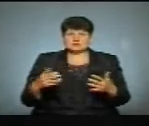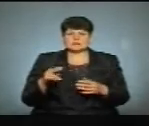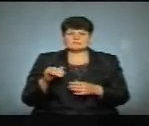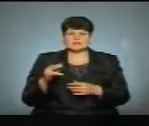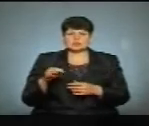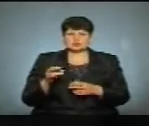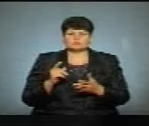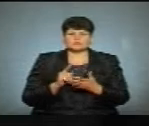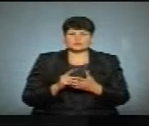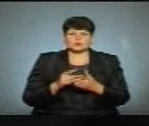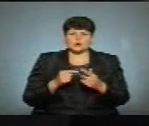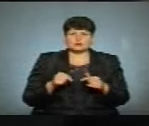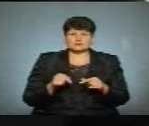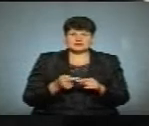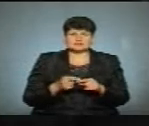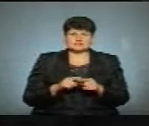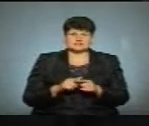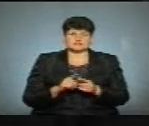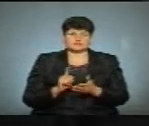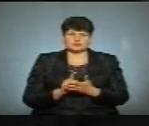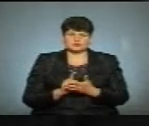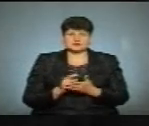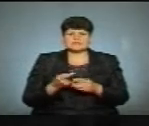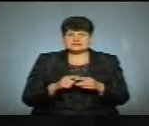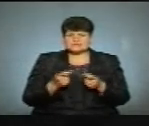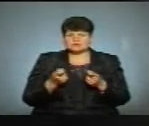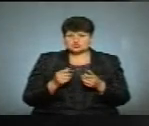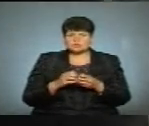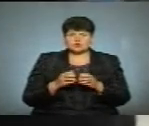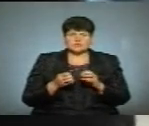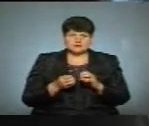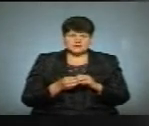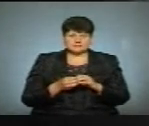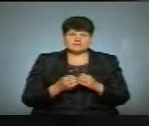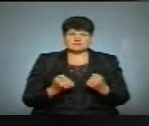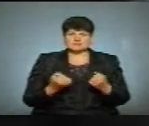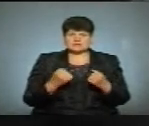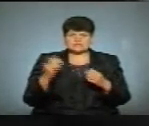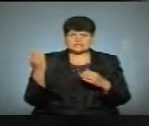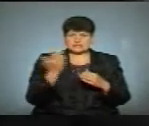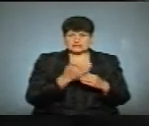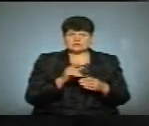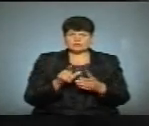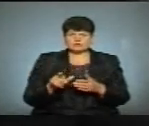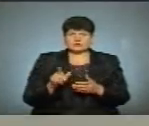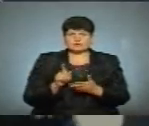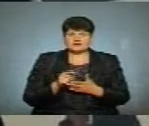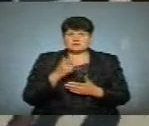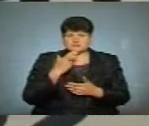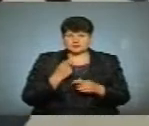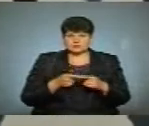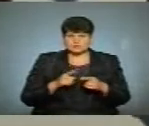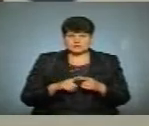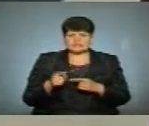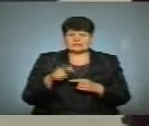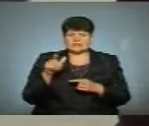мусили це організувати в обов'язковому порядку. Це є трошки проблематично, тому що захисні екрани, люди мусять привикнути до цього.